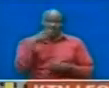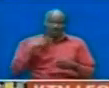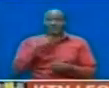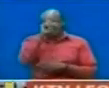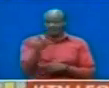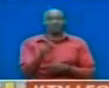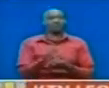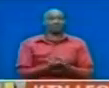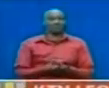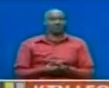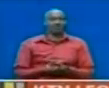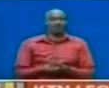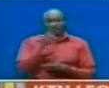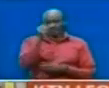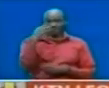mtihani wa pili.